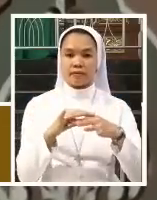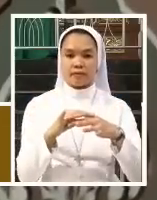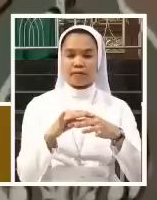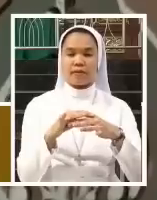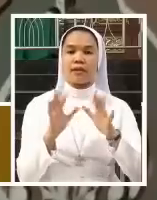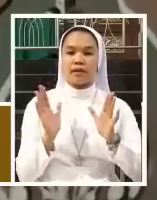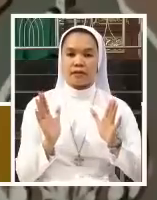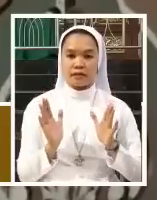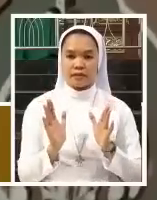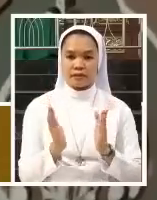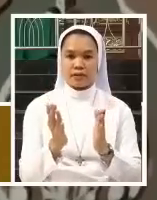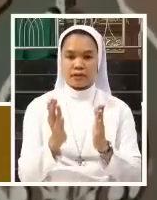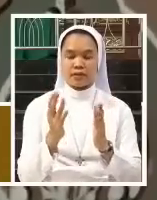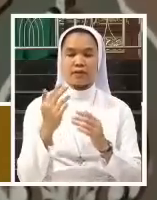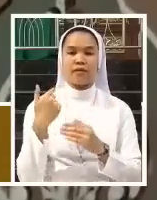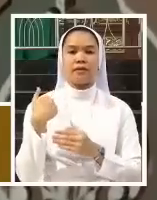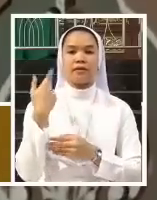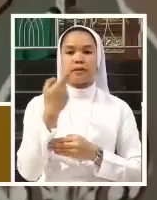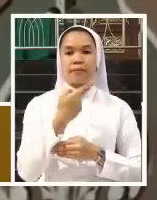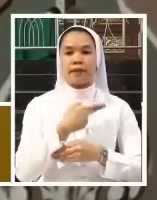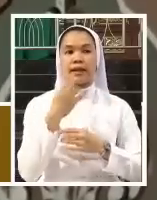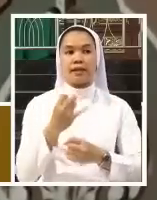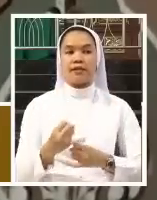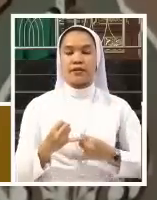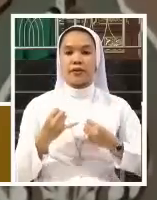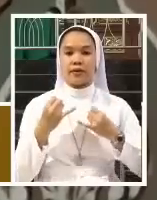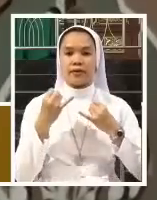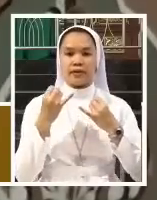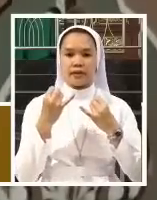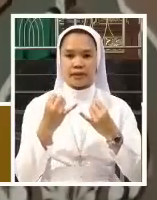that alacrity, that joy,